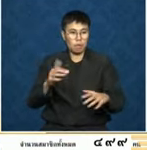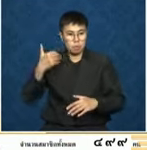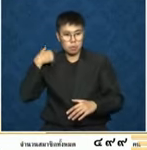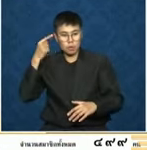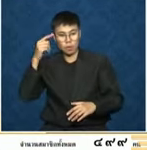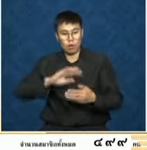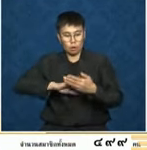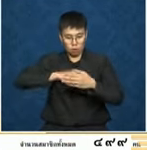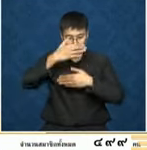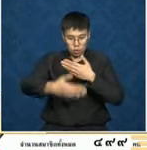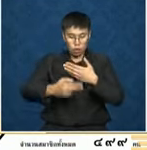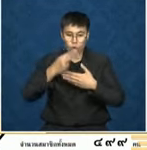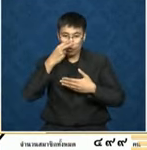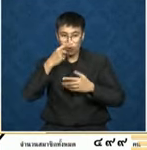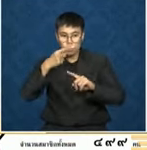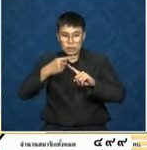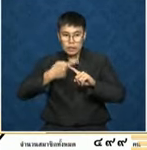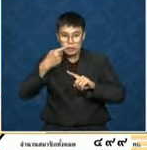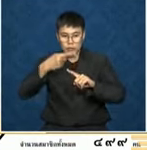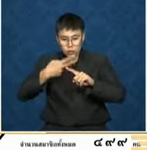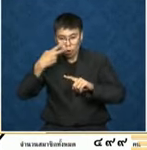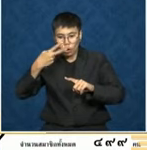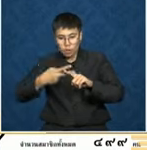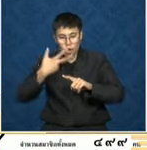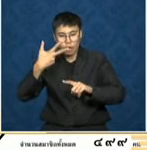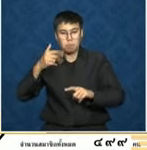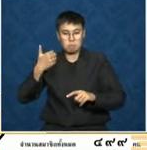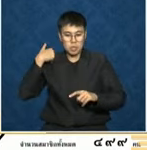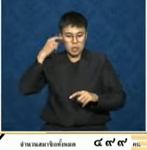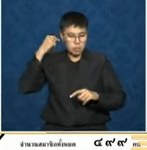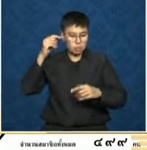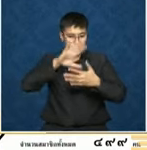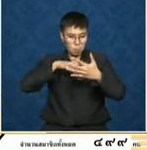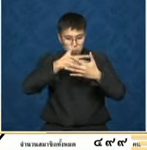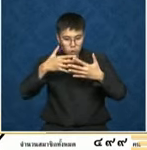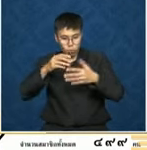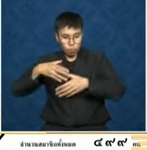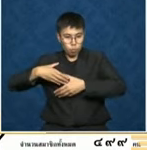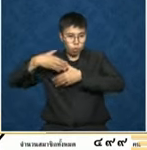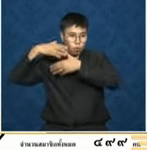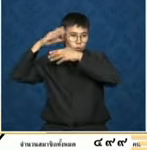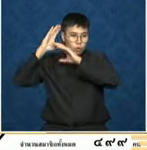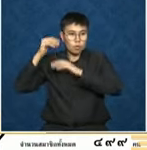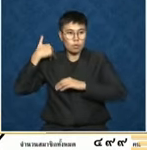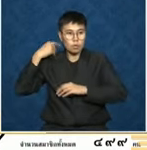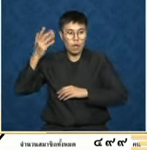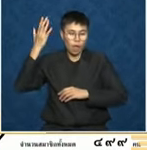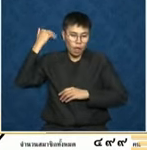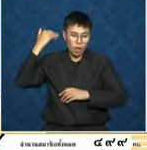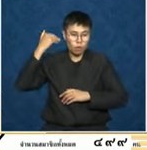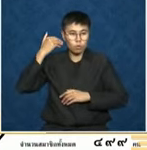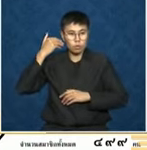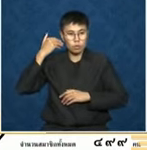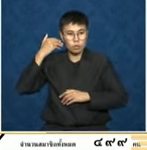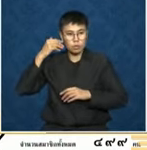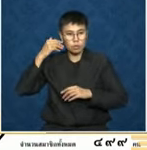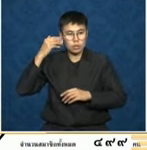ฏิทินไซเคิลปกติจะเป็นการทบทวนวางแผนนะครับก่อนที่คืออย่างสมมุติล่าสุด